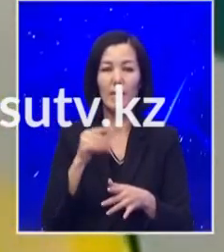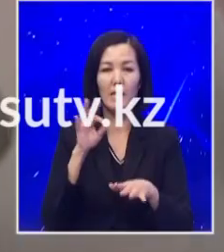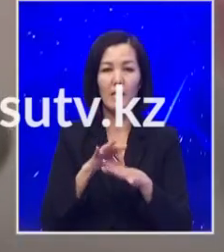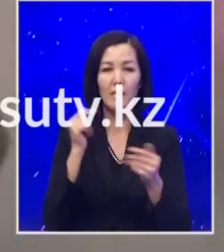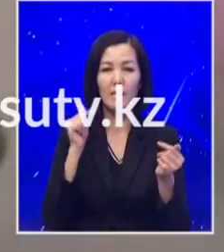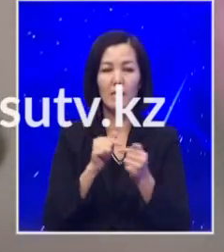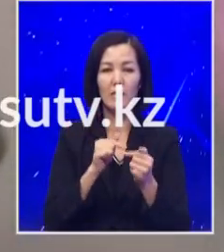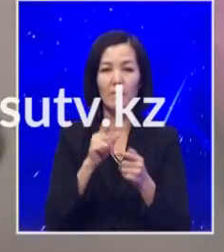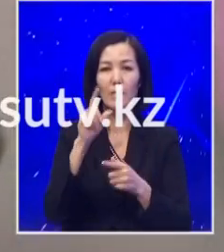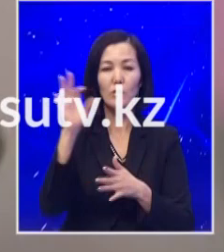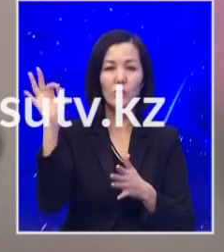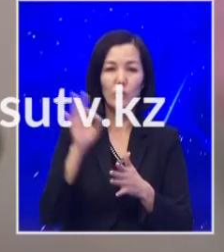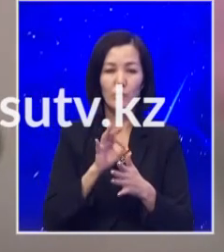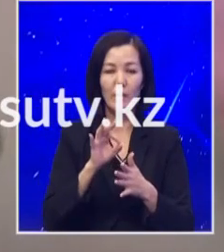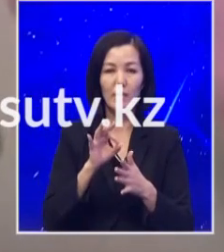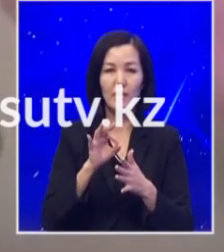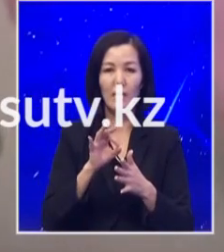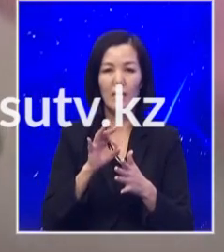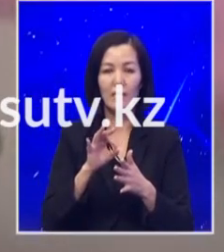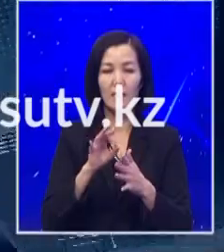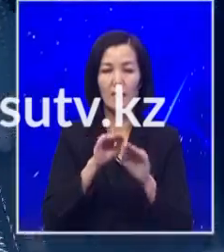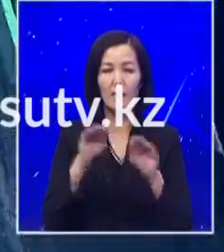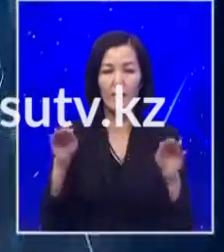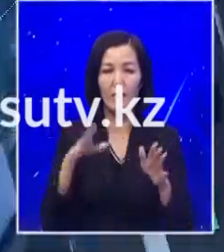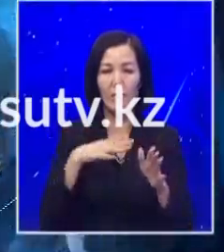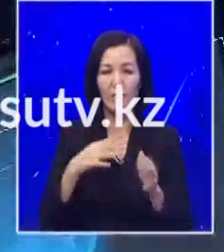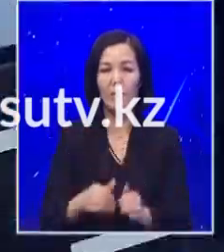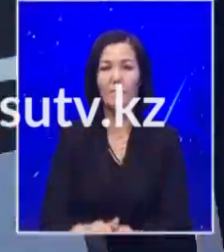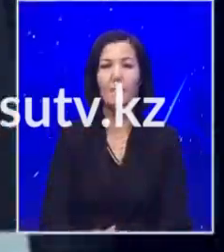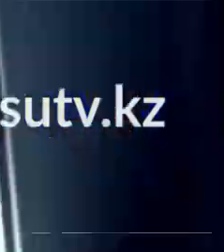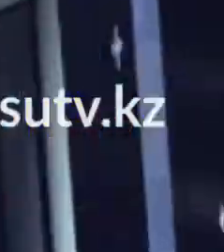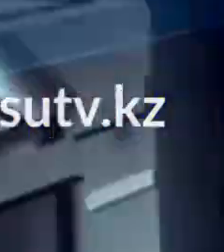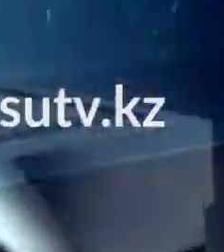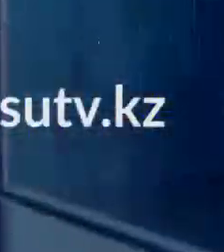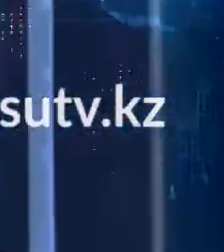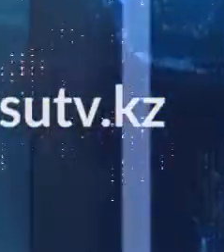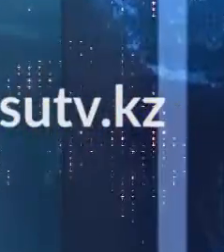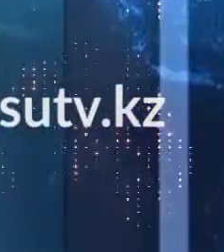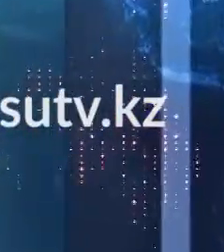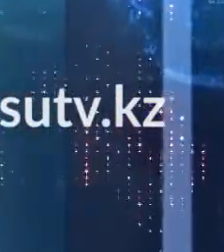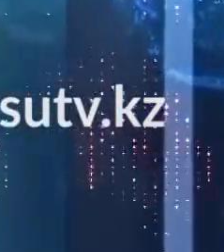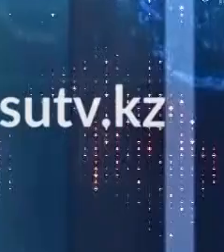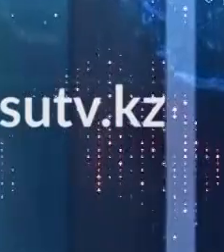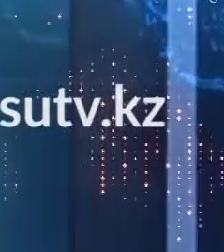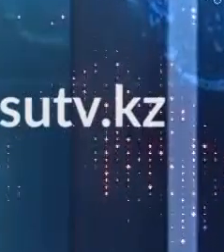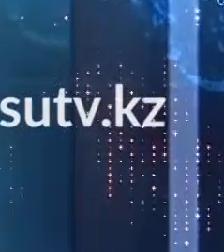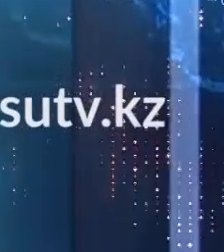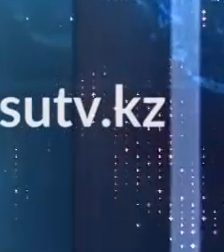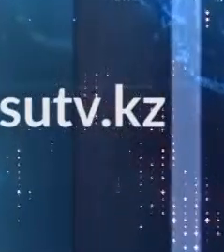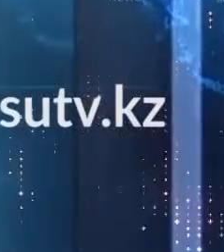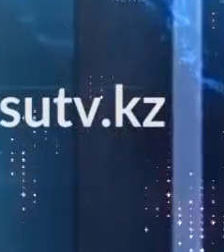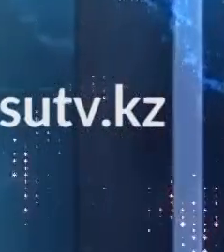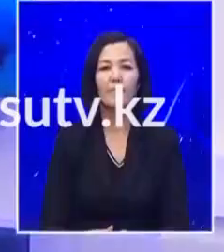антиден 100% деңгейінде пайда болыпты. Топтаманы ғаламтор ақпараттармен дайындаған Меруерт Қыдырбайқызы, Жетісу